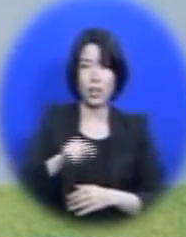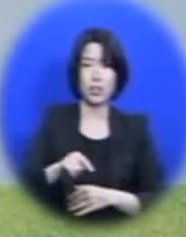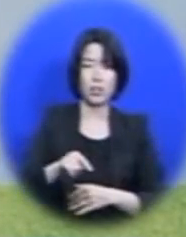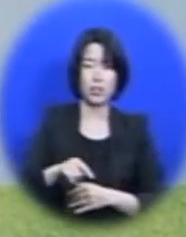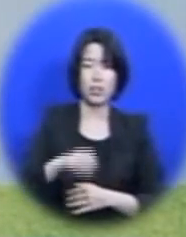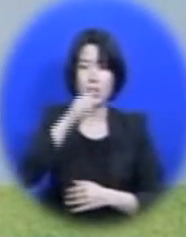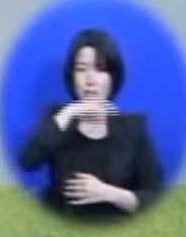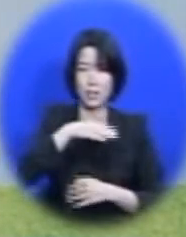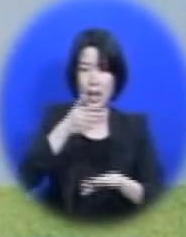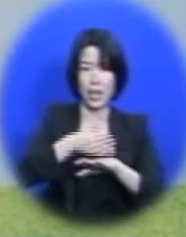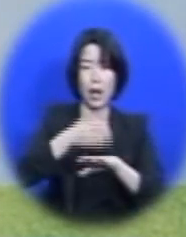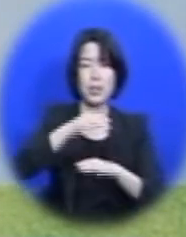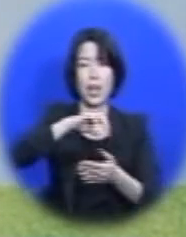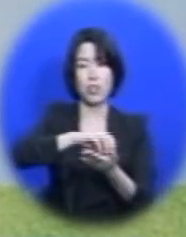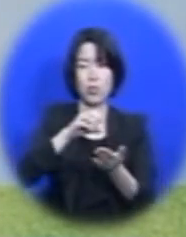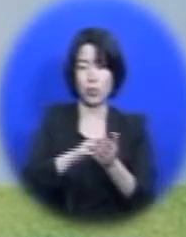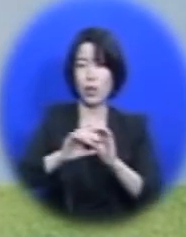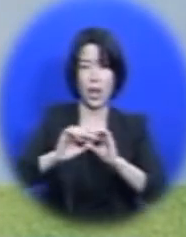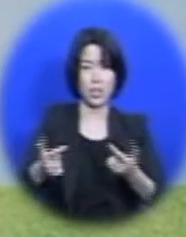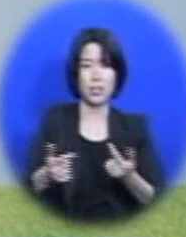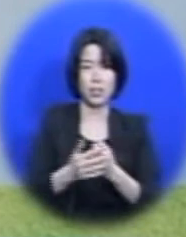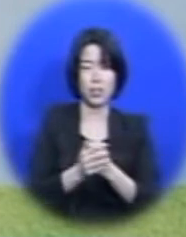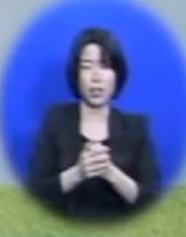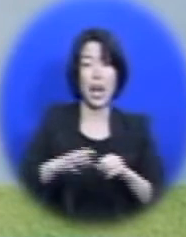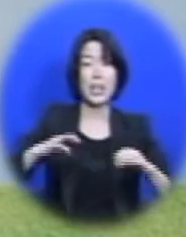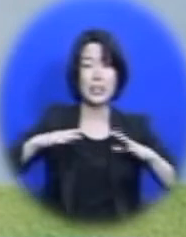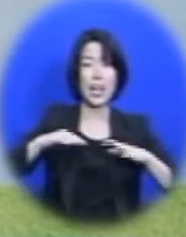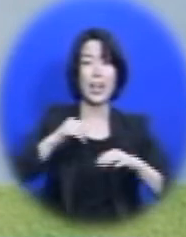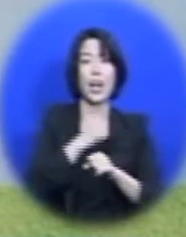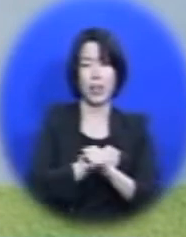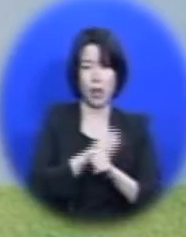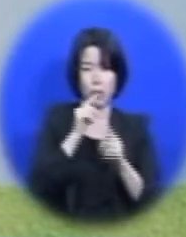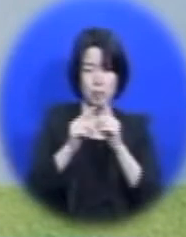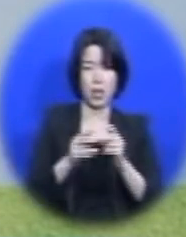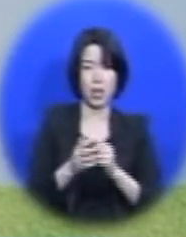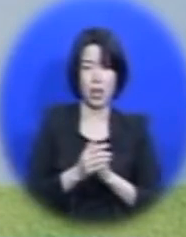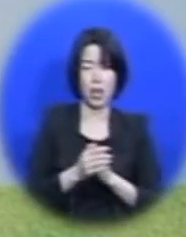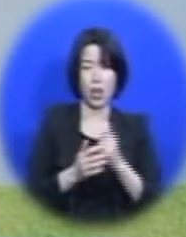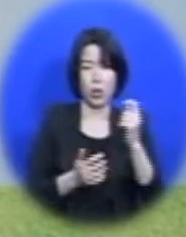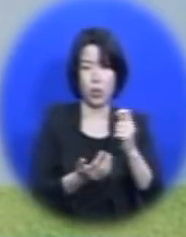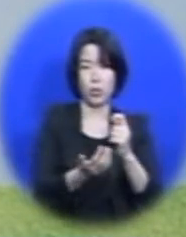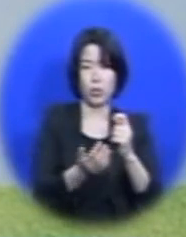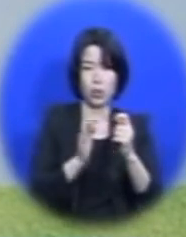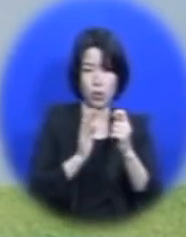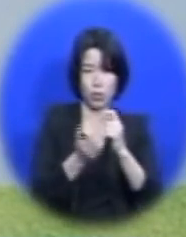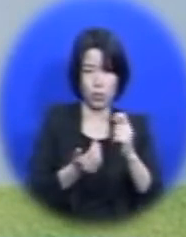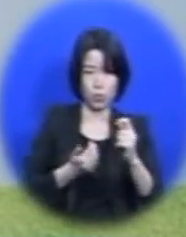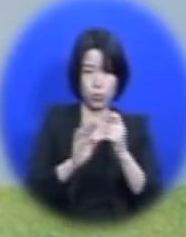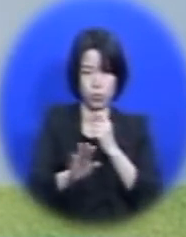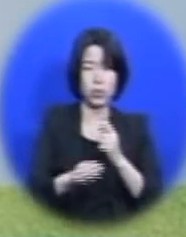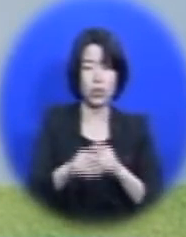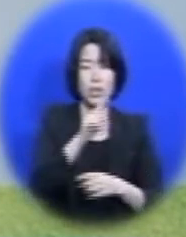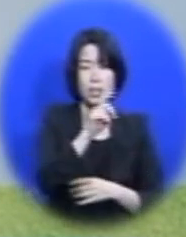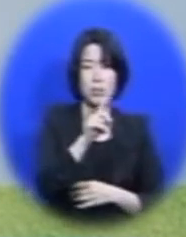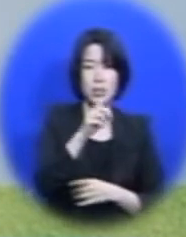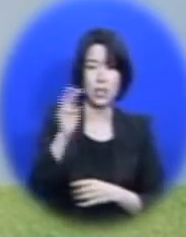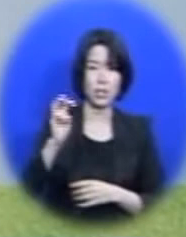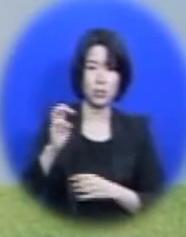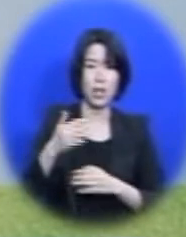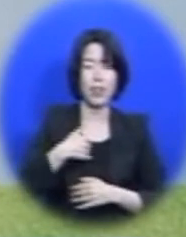그냥 감사하는 정도도 아니었어요. 자랑한다고 그랬습니다. 고린도후서 11장 30절에 내가